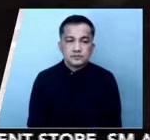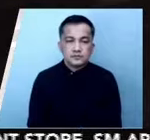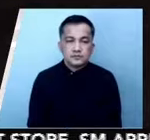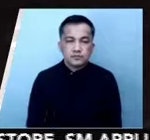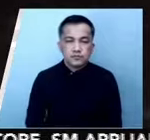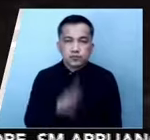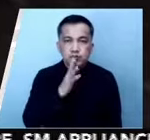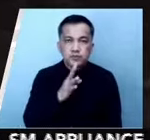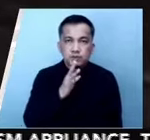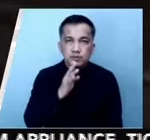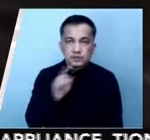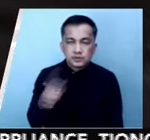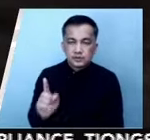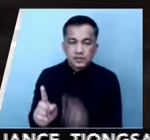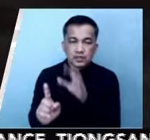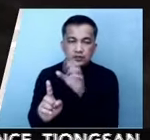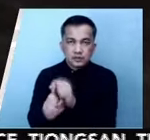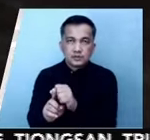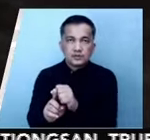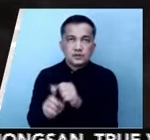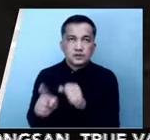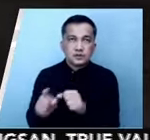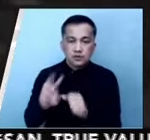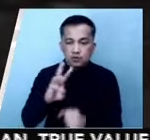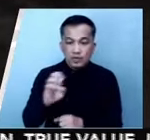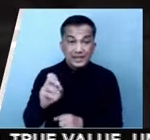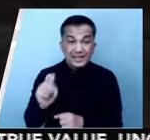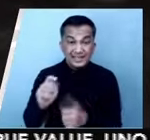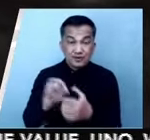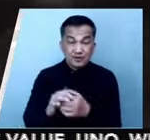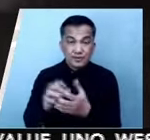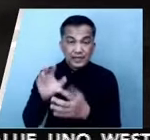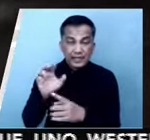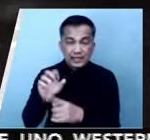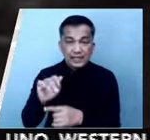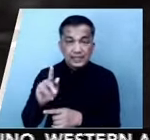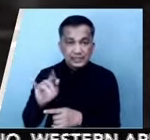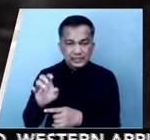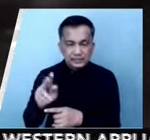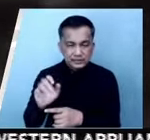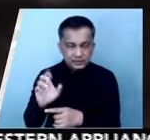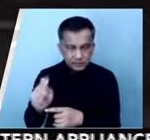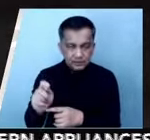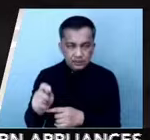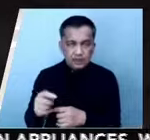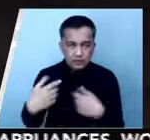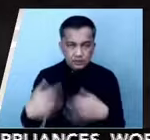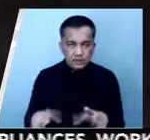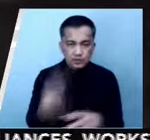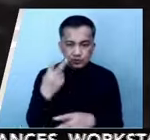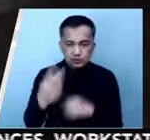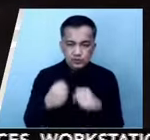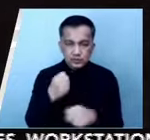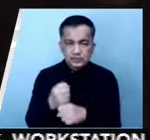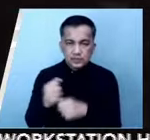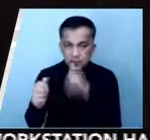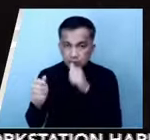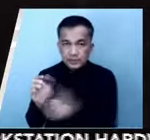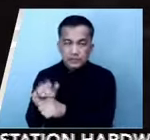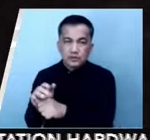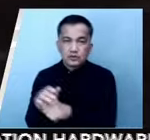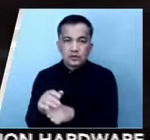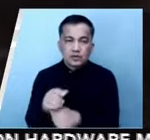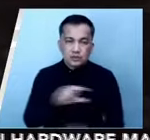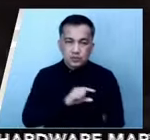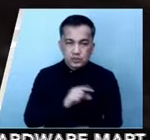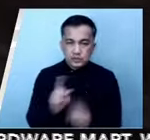Ay aming inaaresto sa visa ng warrant of arrest. Matapos ang 2 taong pagtatago, tuluyan ng nalambat ng pulisya ang